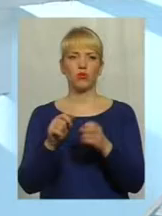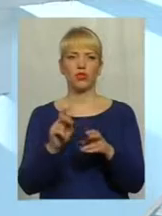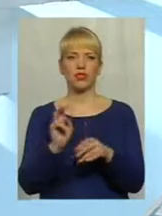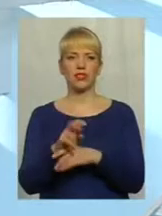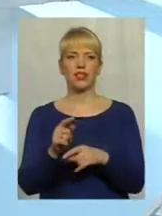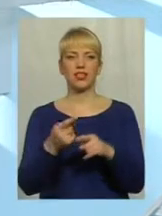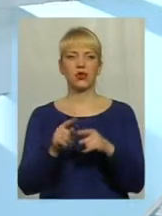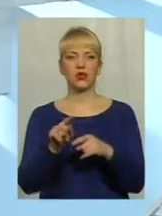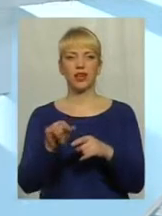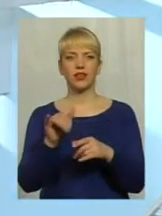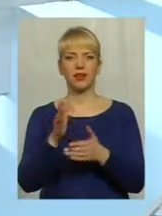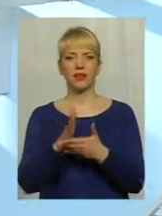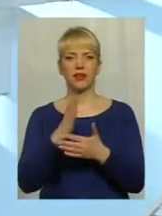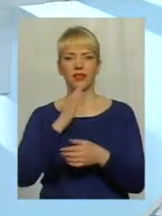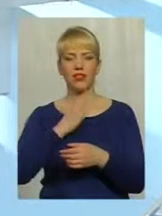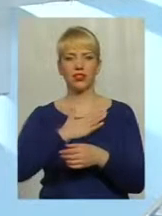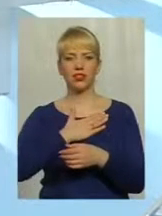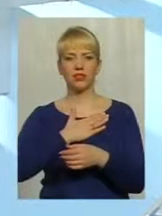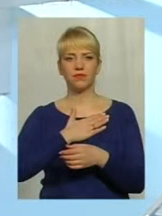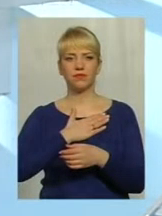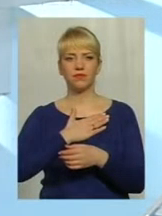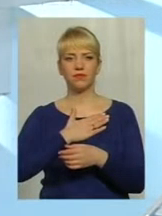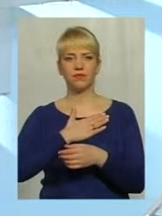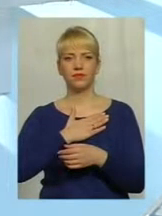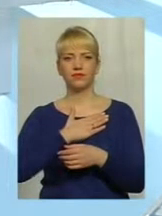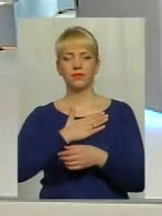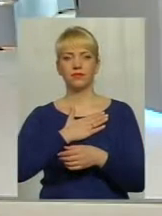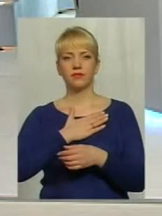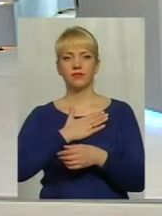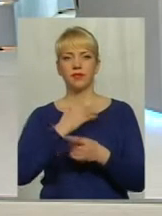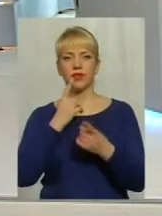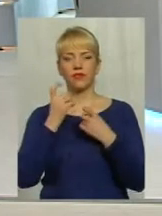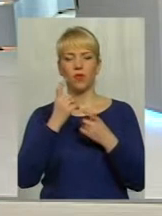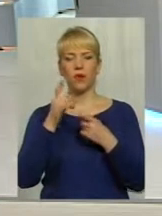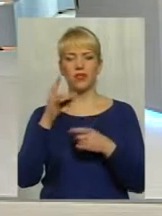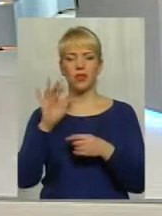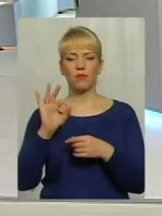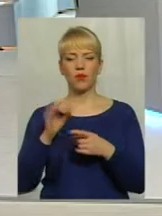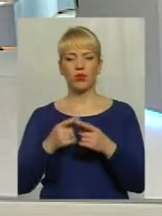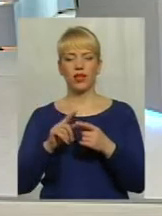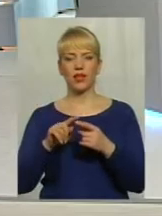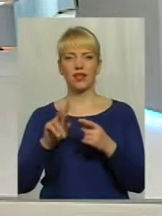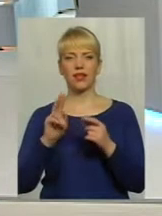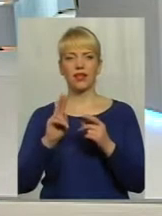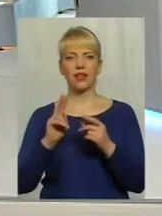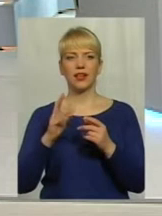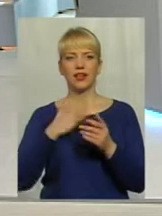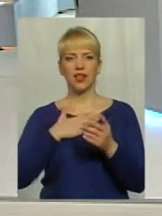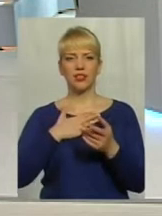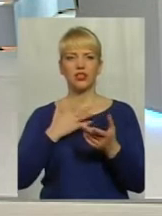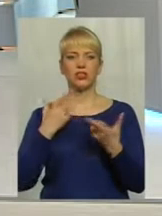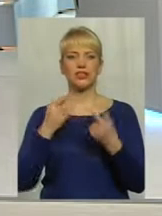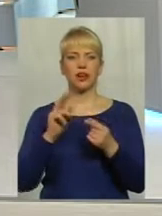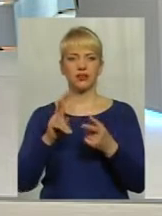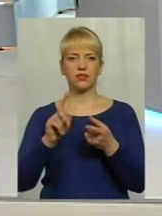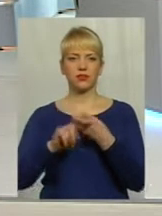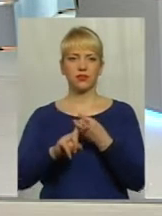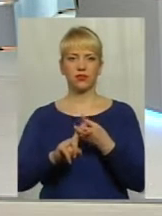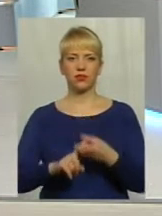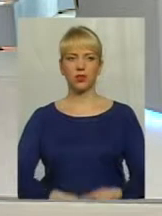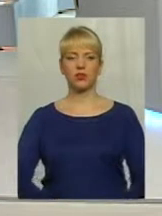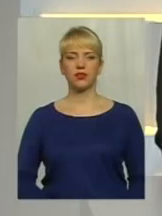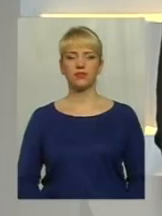там є, відповідно, і наші інформація про то, як наші контакти, і можна долучитись.